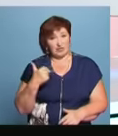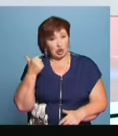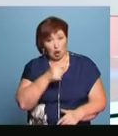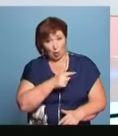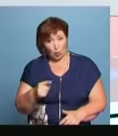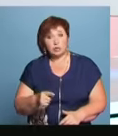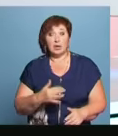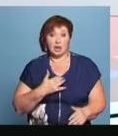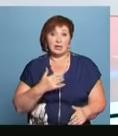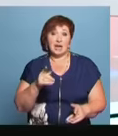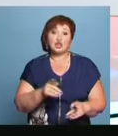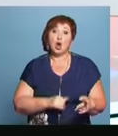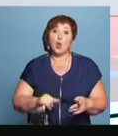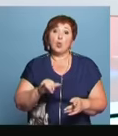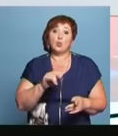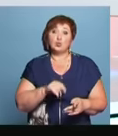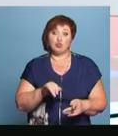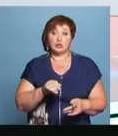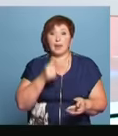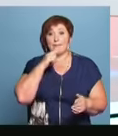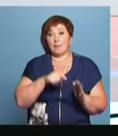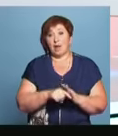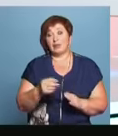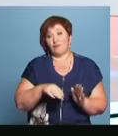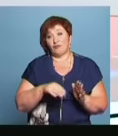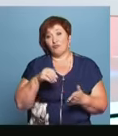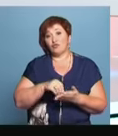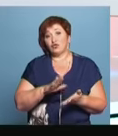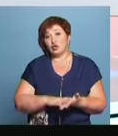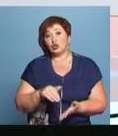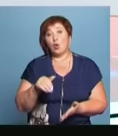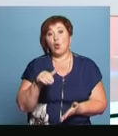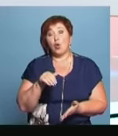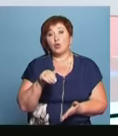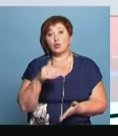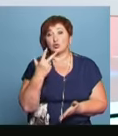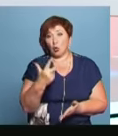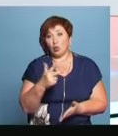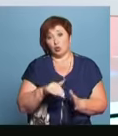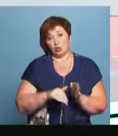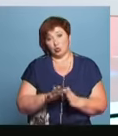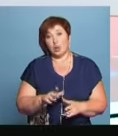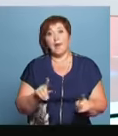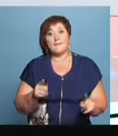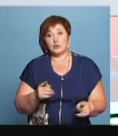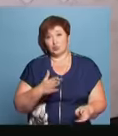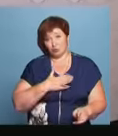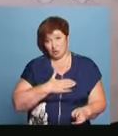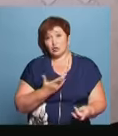исполнения наказания это всегда большое событие и проверка своих сил. Почему победил наш земляк, Елена Галимулина расскажет.